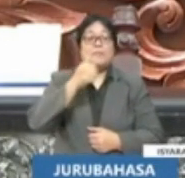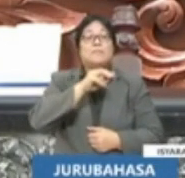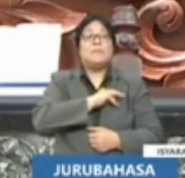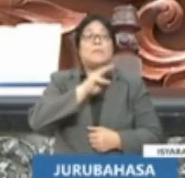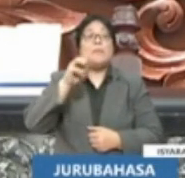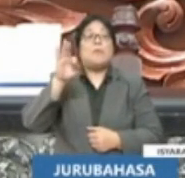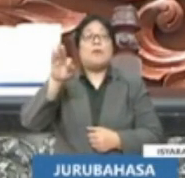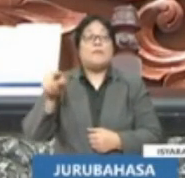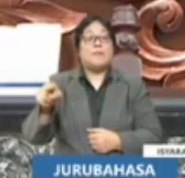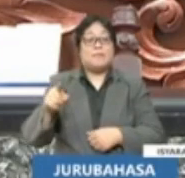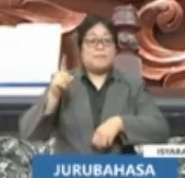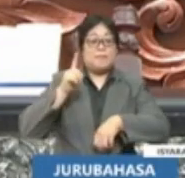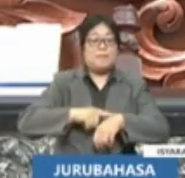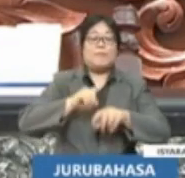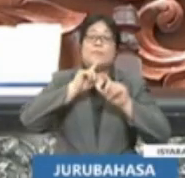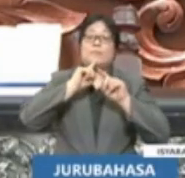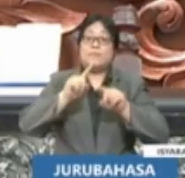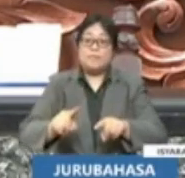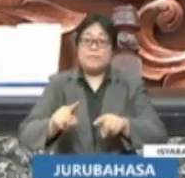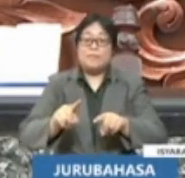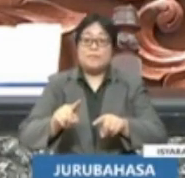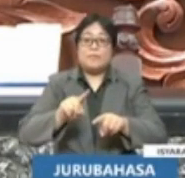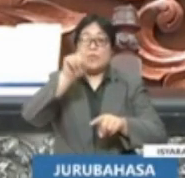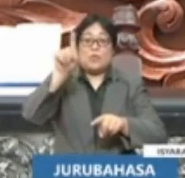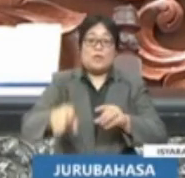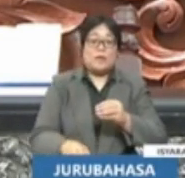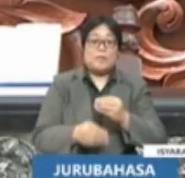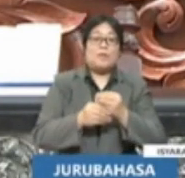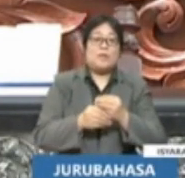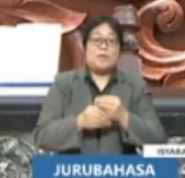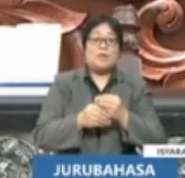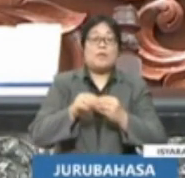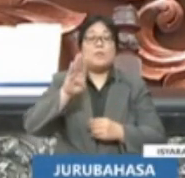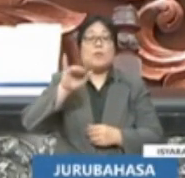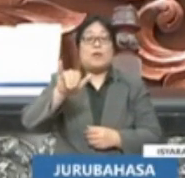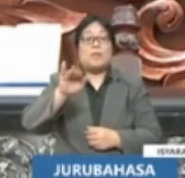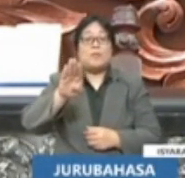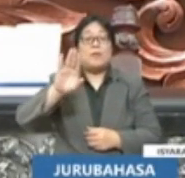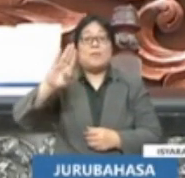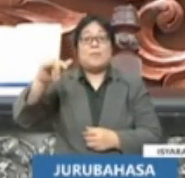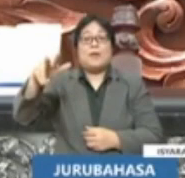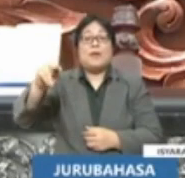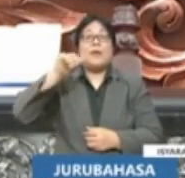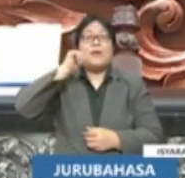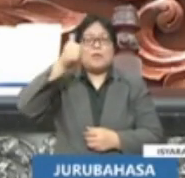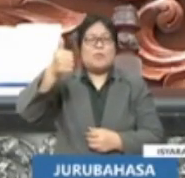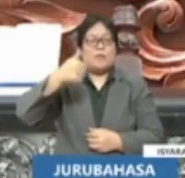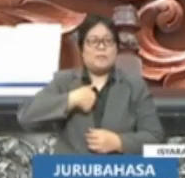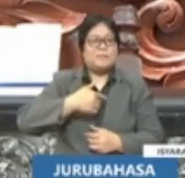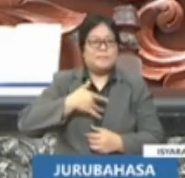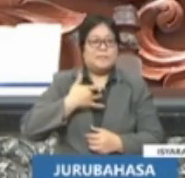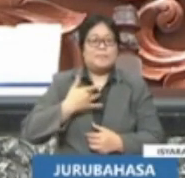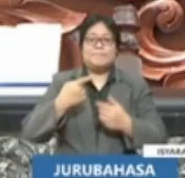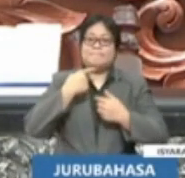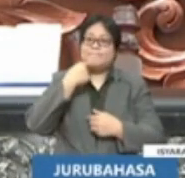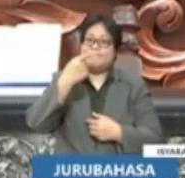Menteri Kewangan semasa menjawab soalan tambahan daripada Yang Berhormat Bagan keesokan harinya saya rasa,